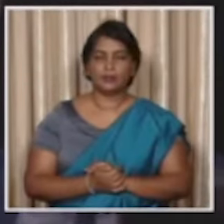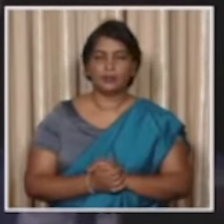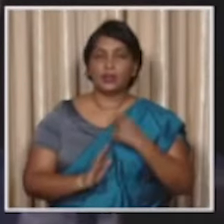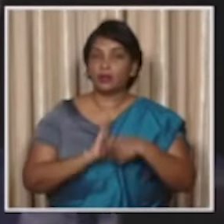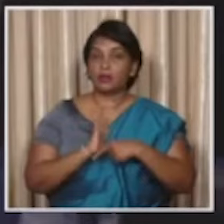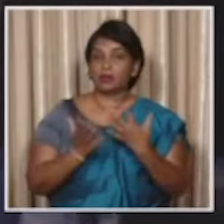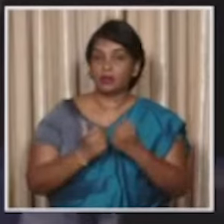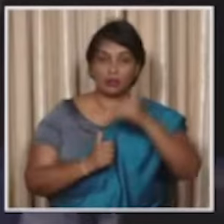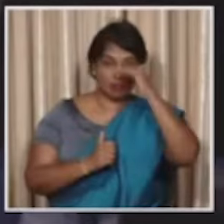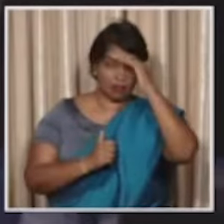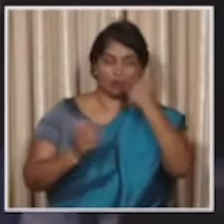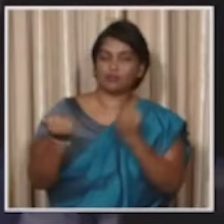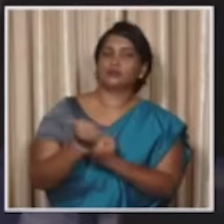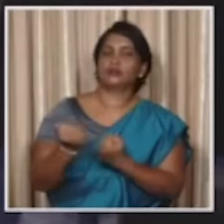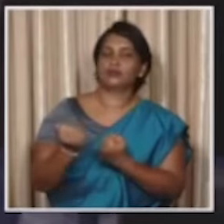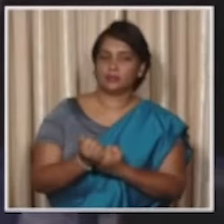රට බේරගත්ත නායකයෙකුෙන් පෙනී හිටියා.